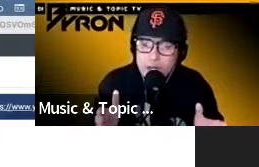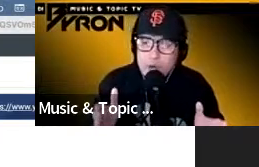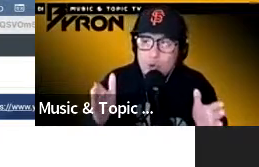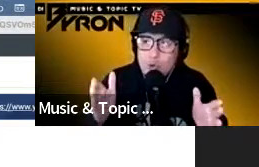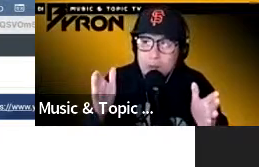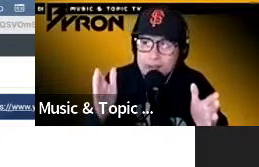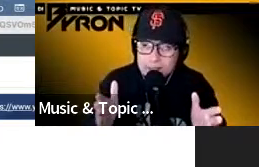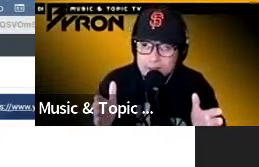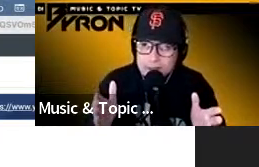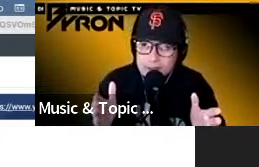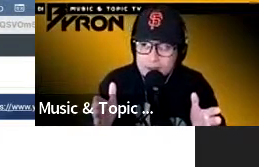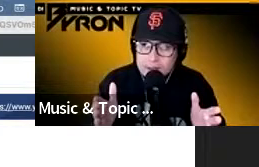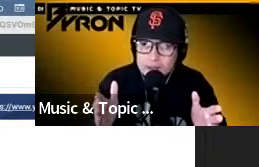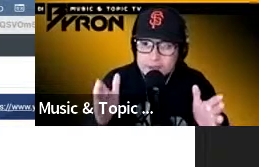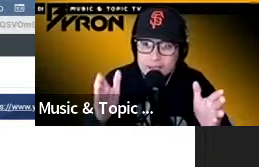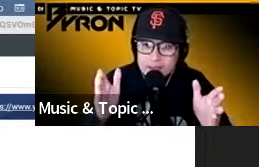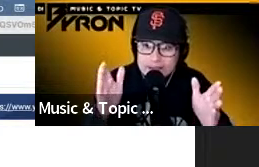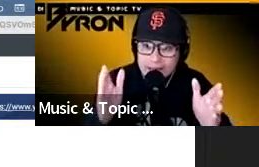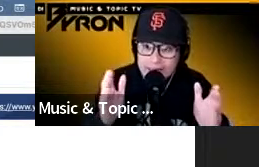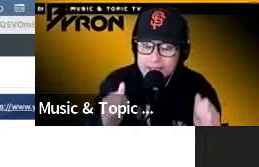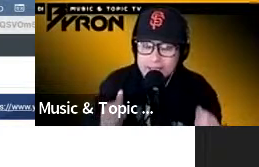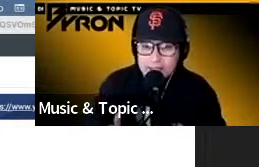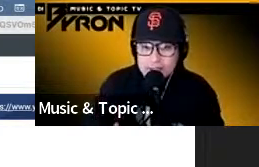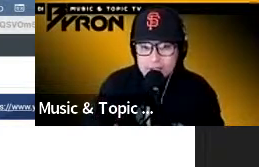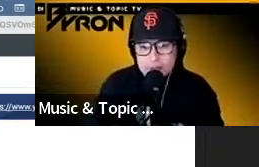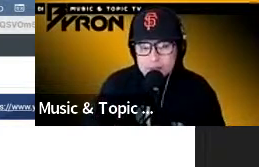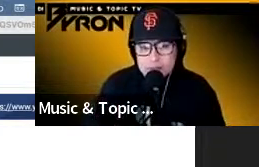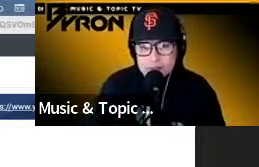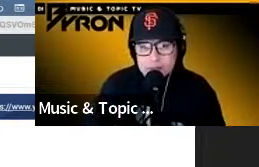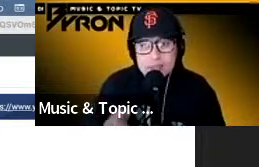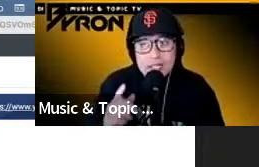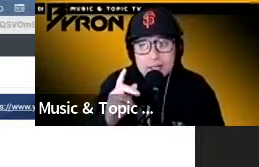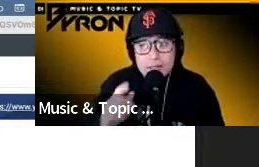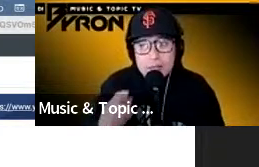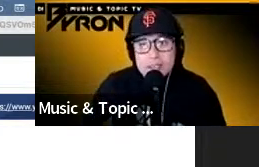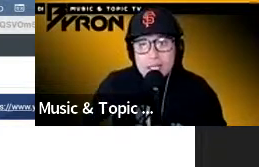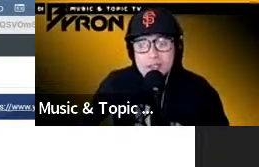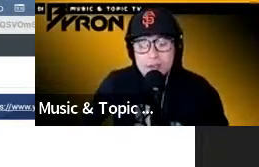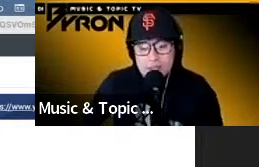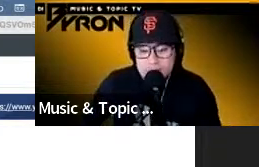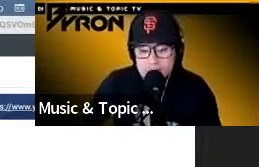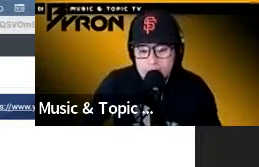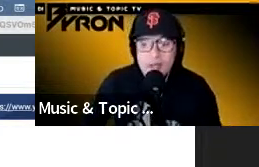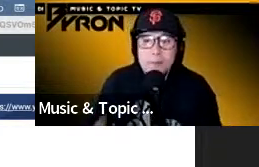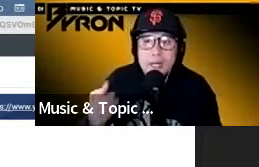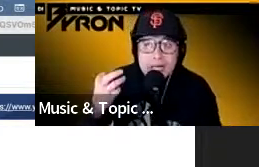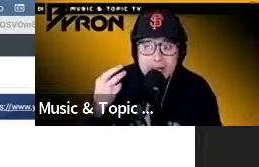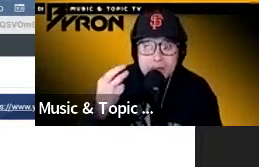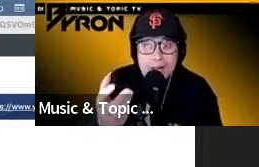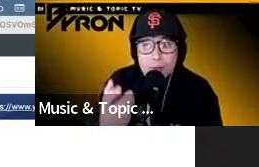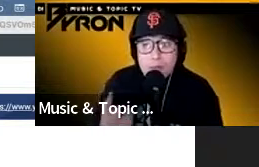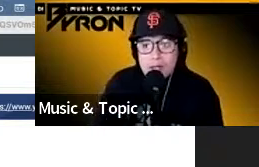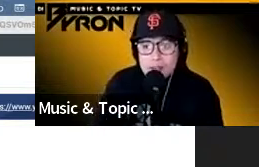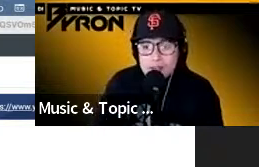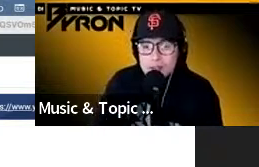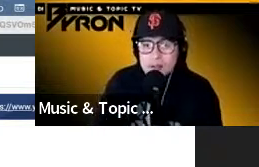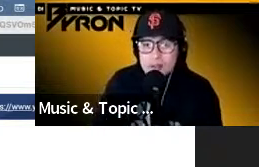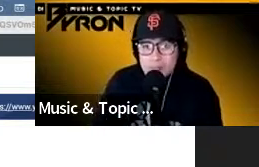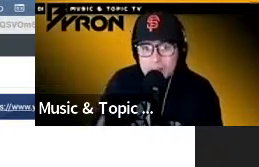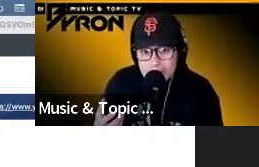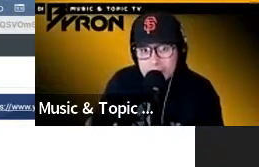h huling umattend diyan sa rally na na yan Sino si Sarah VP Sarah Duterte May nagbago